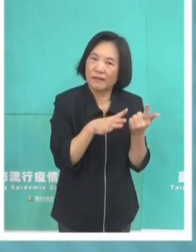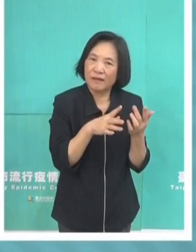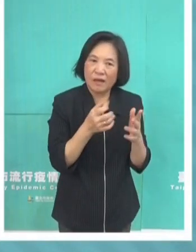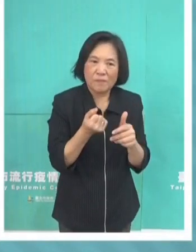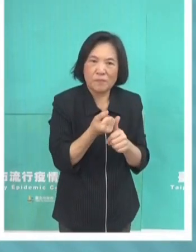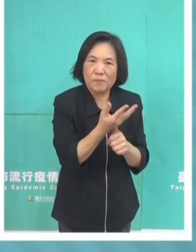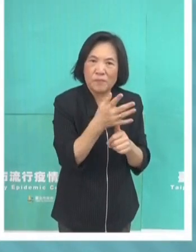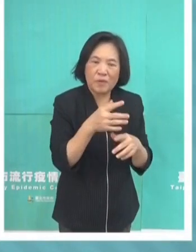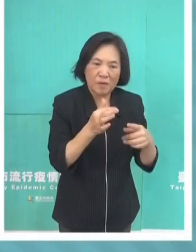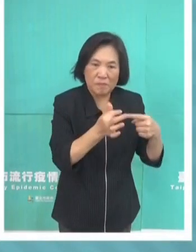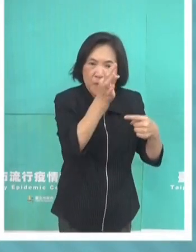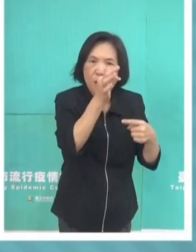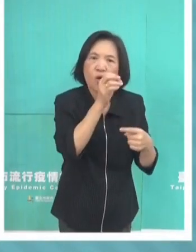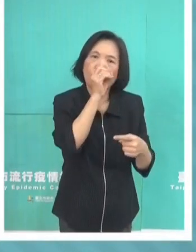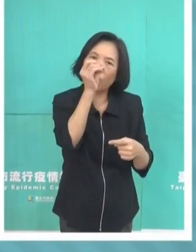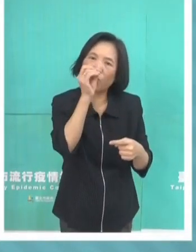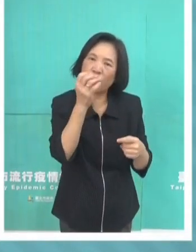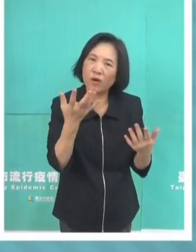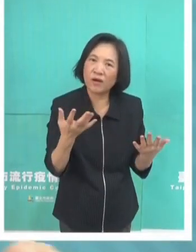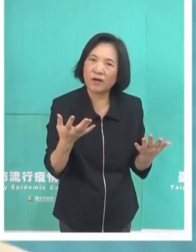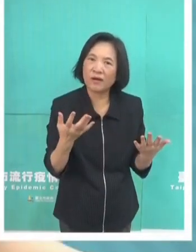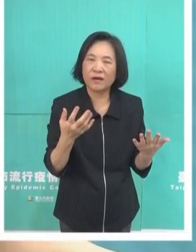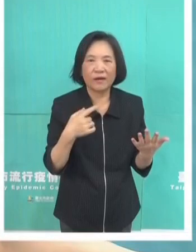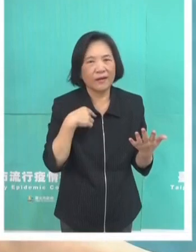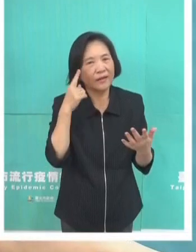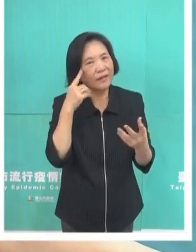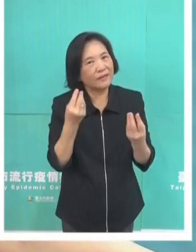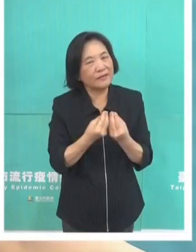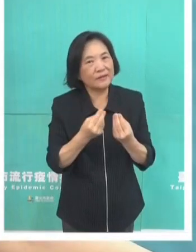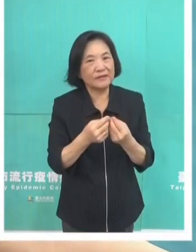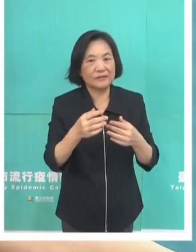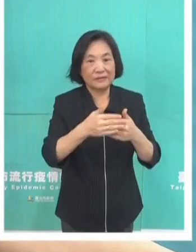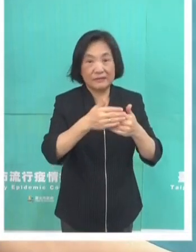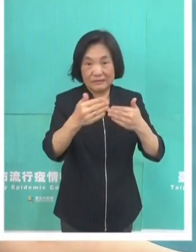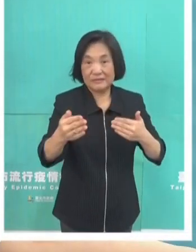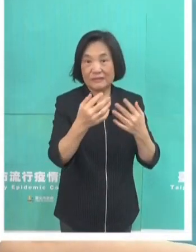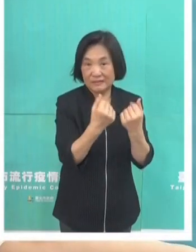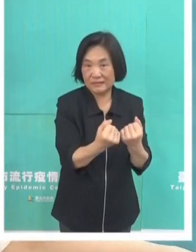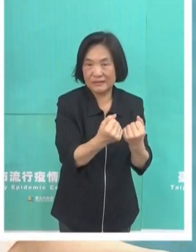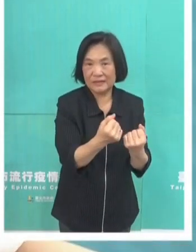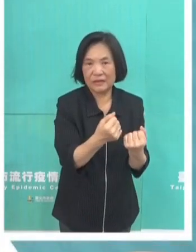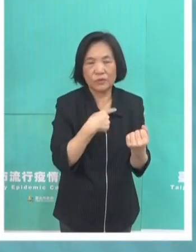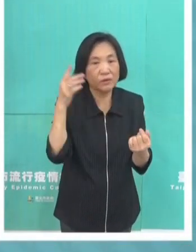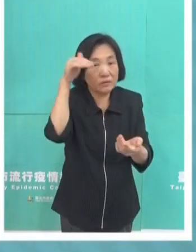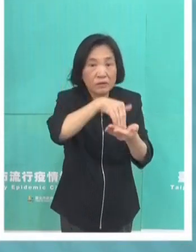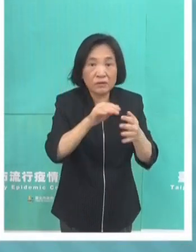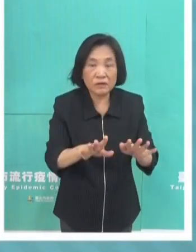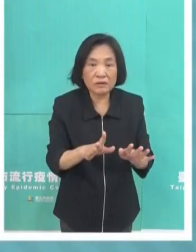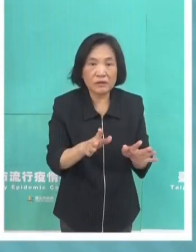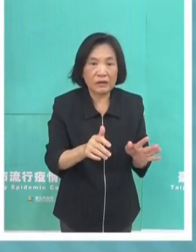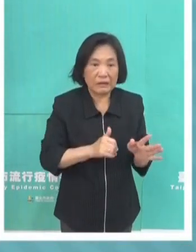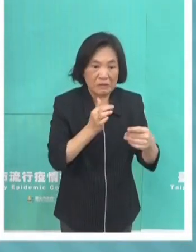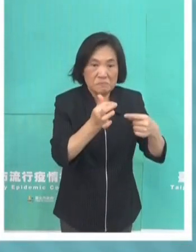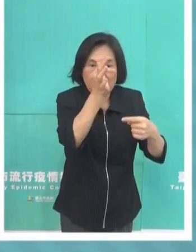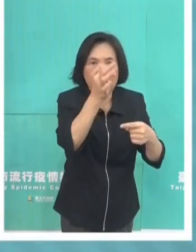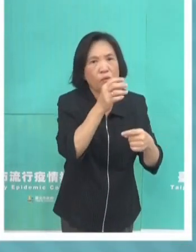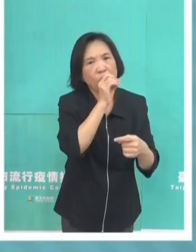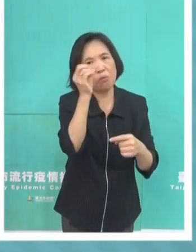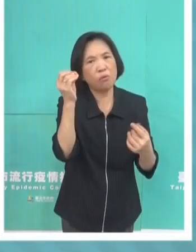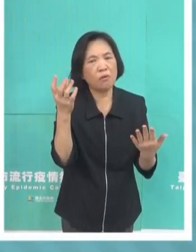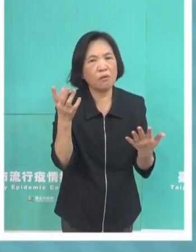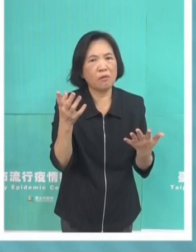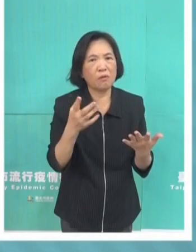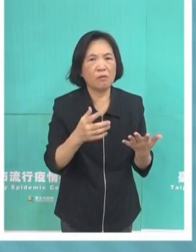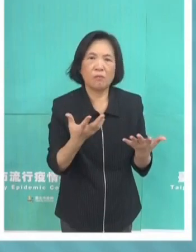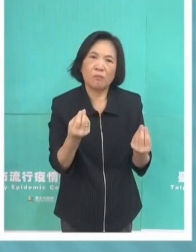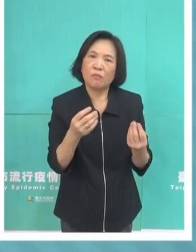诊案例的状态下，你知道，虽然有我们都居家隔离的，但是目前到现在为止也没有出现阳性例的哈，没有出